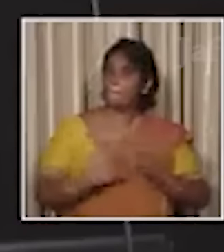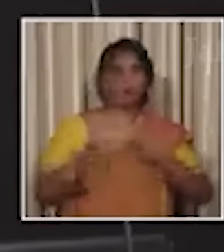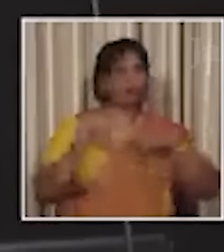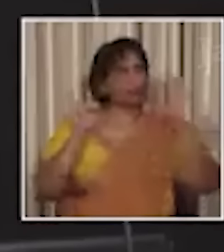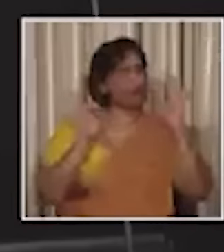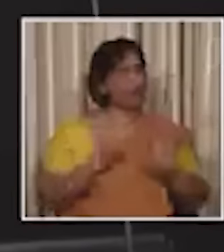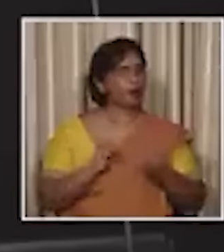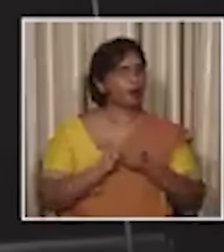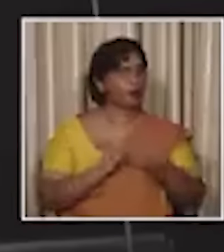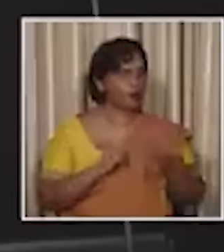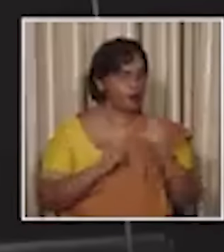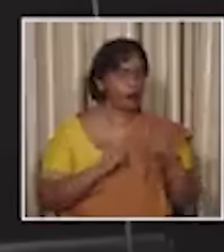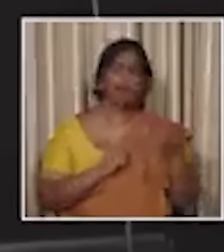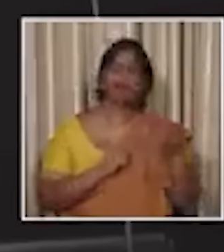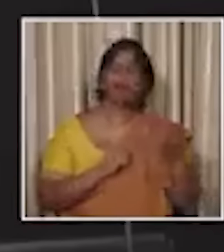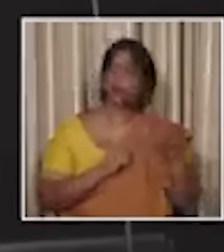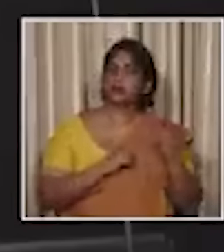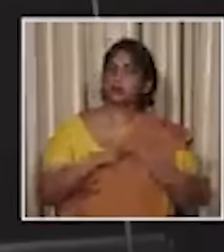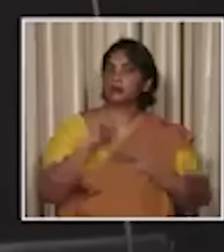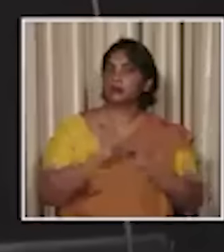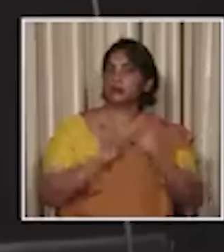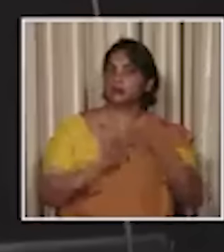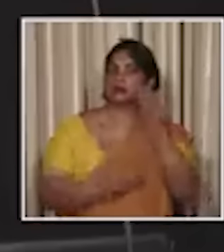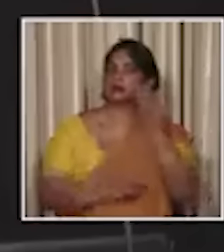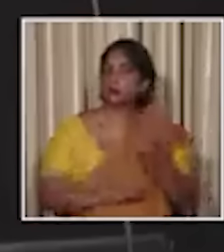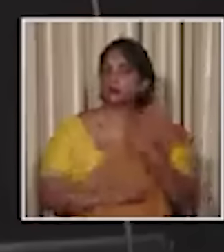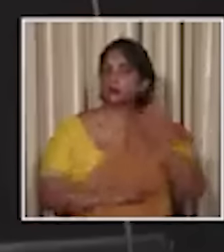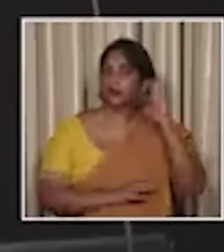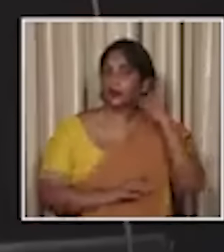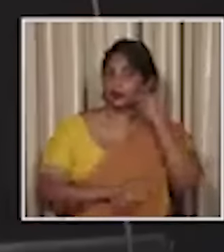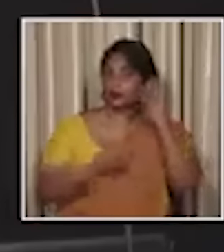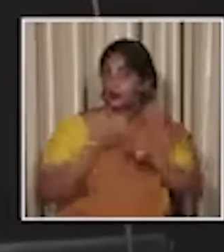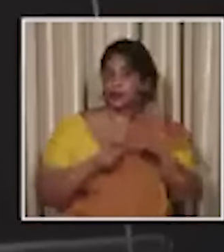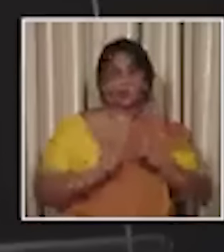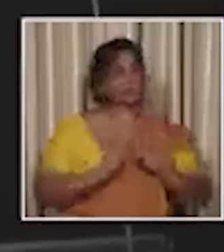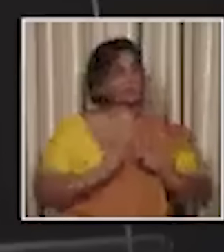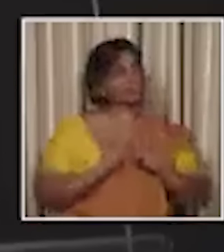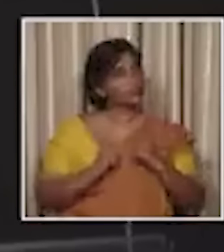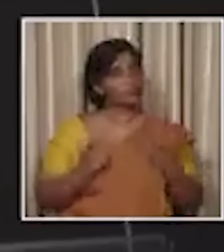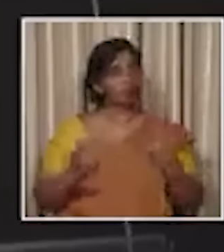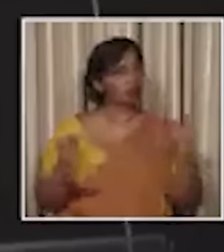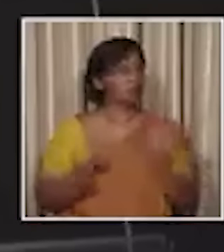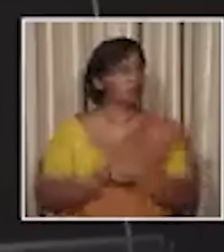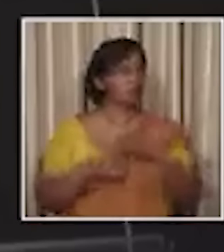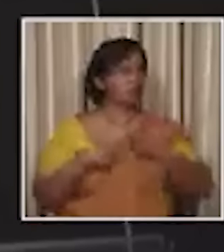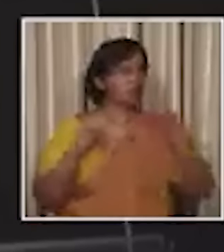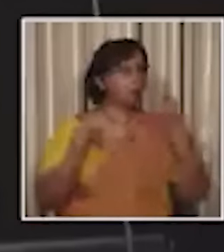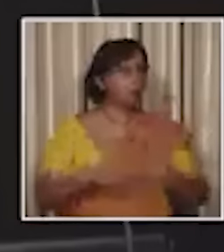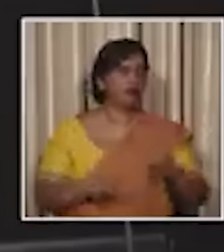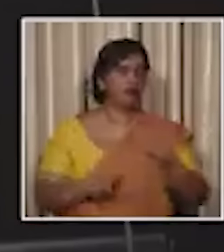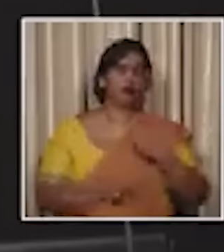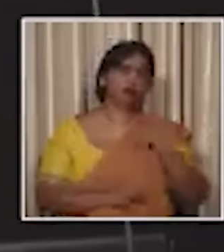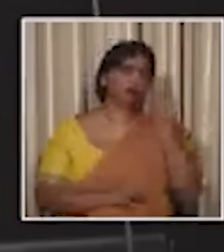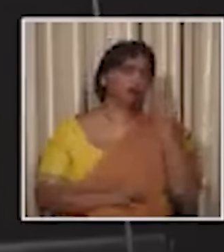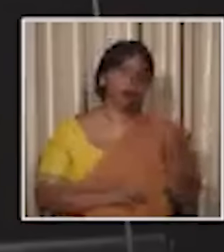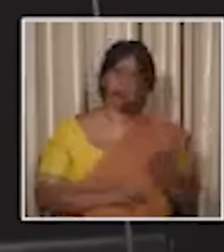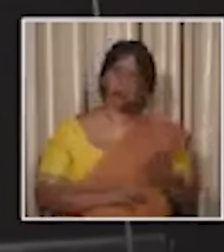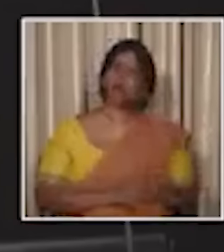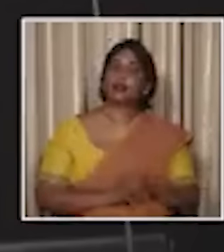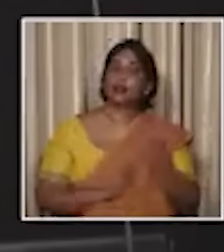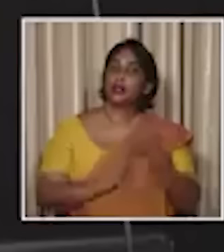மக்களுடைய ஒற்றுமையை, அந்த மக்களுடைய வாழ்வியலை மிகப்பெரிய அளவிலே பறித்து கொண்டே செல்கின்றது. ஆகவேதான் சட்டங்கள் என்பது ஒரு